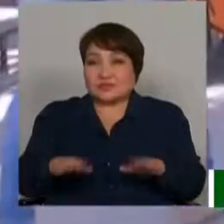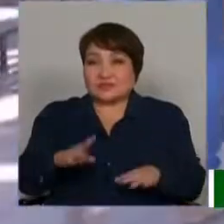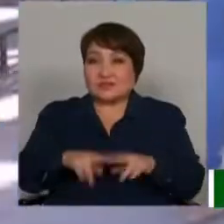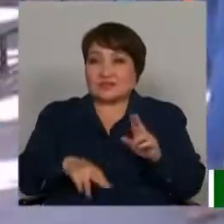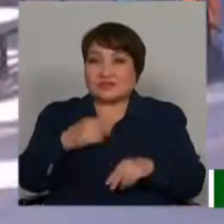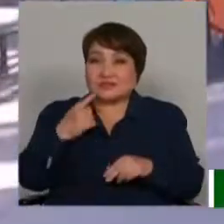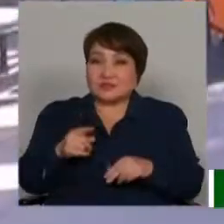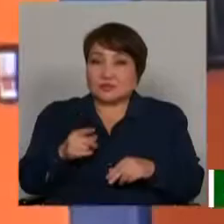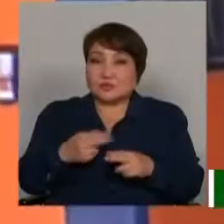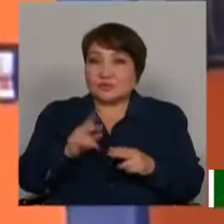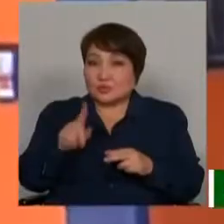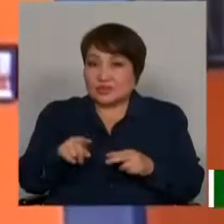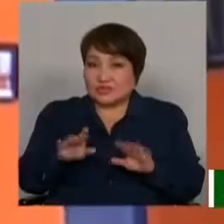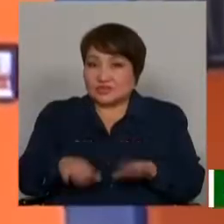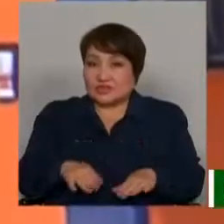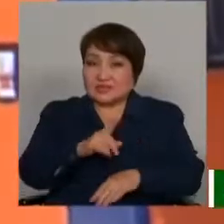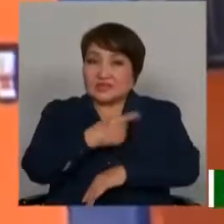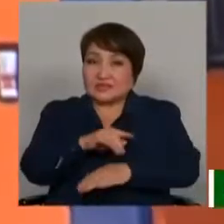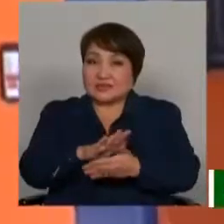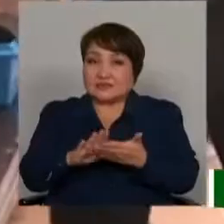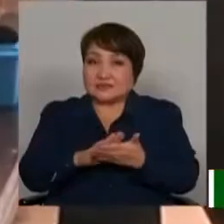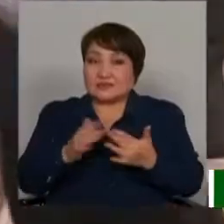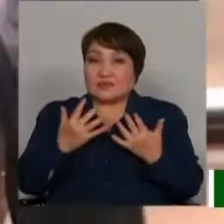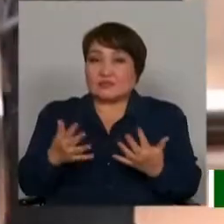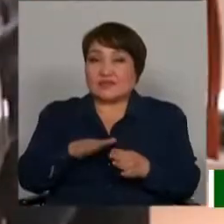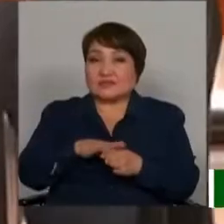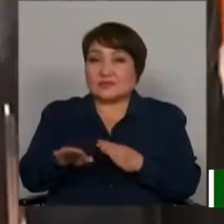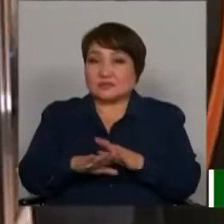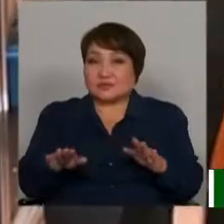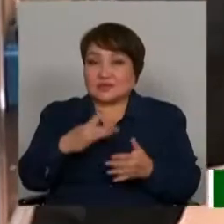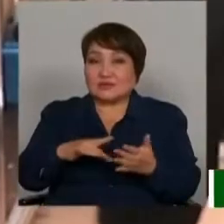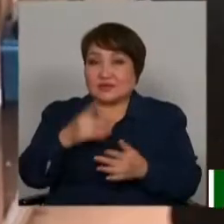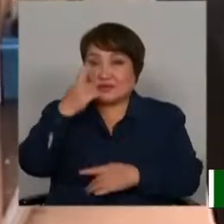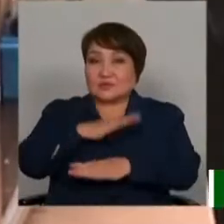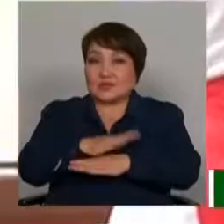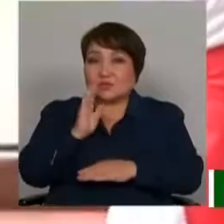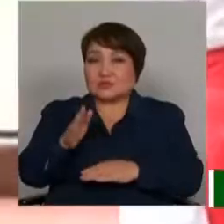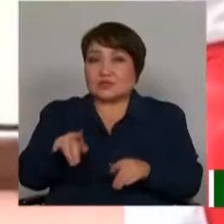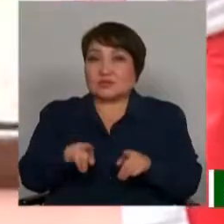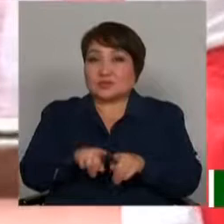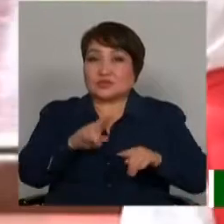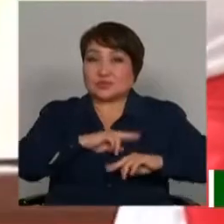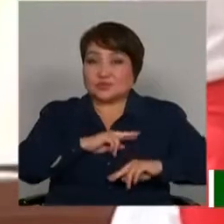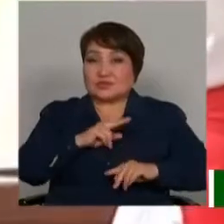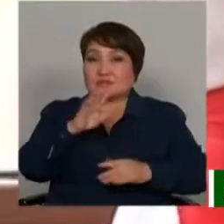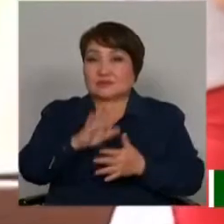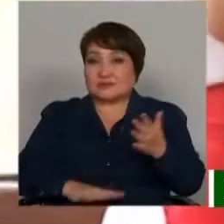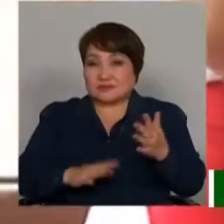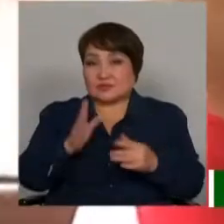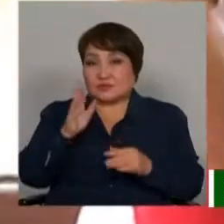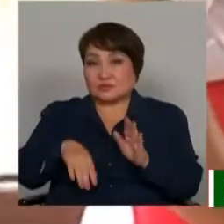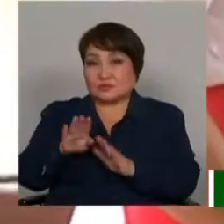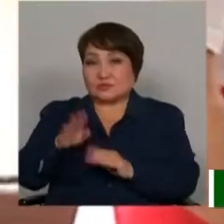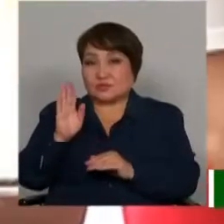ондай жерлерде санитарлық талаптар сақталмайды. Қала әкімі болашақта бұл жұмыс қарқынды жалғасатынын айтты. Алдағы уақытта тізім жасалып,